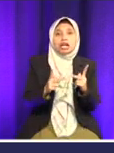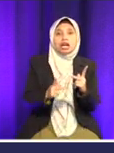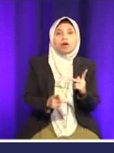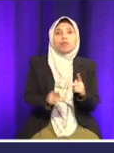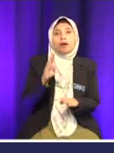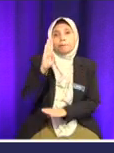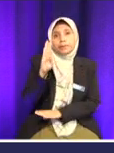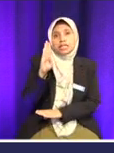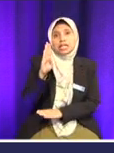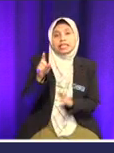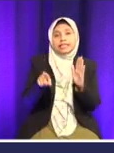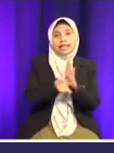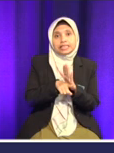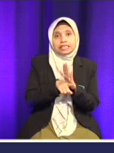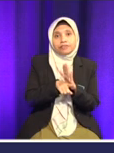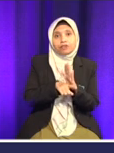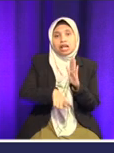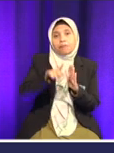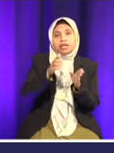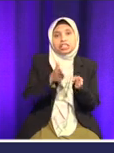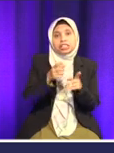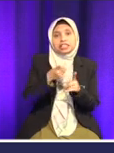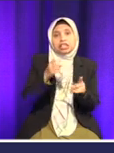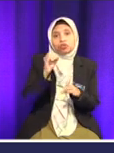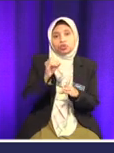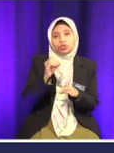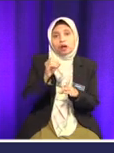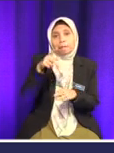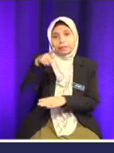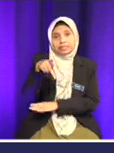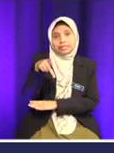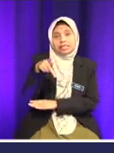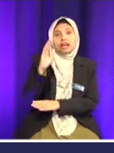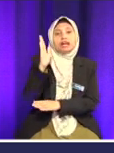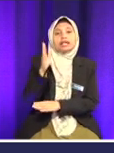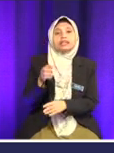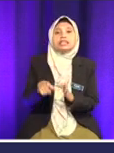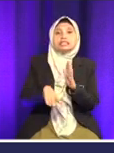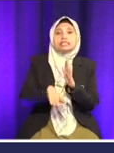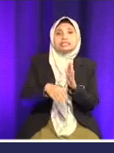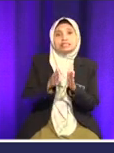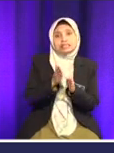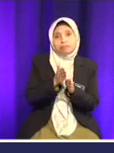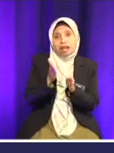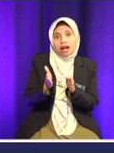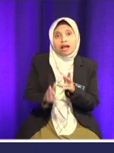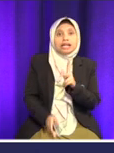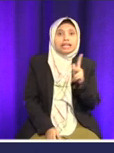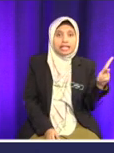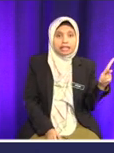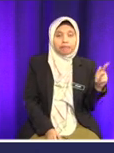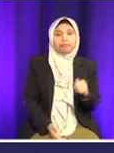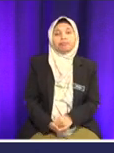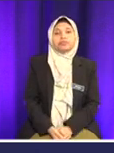negatif yaitu lebih kecil daripada Syifa maka pasti akan berada di sebelah kiri pak siwai Oke